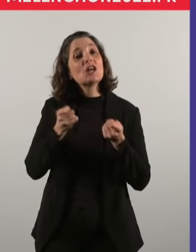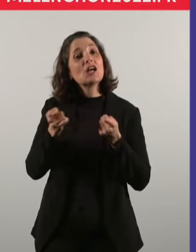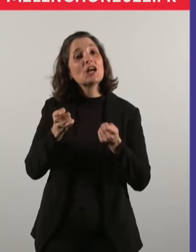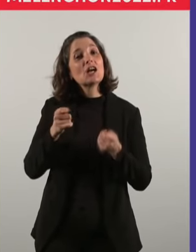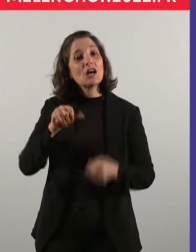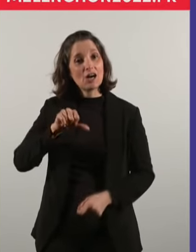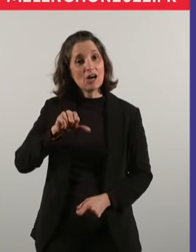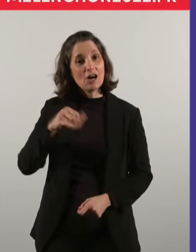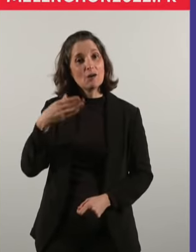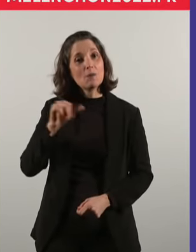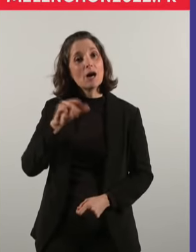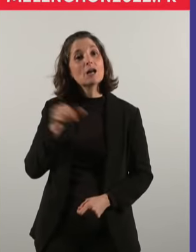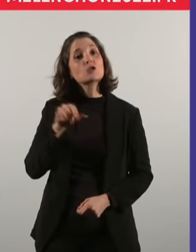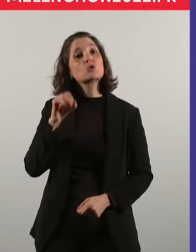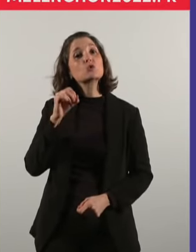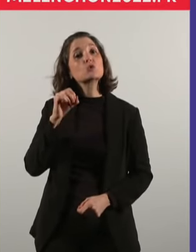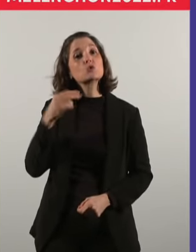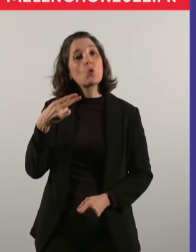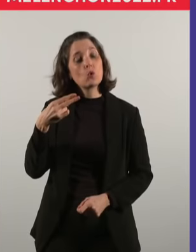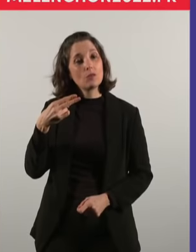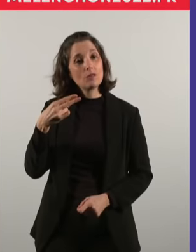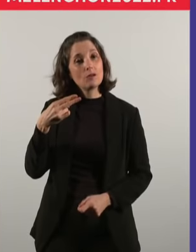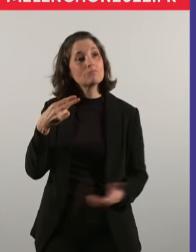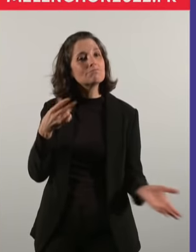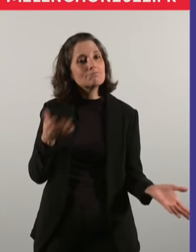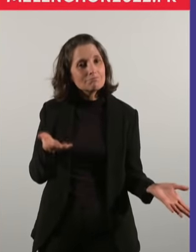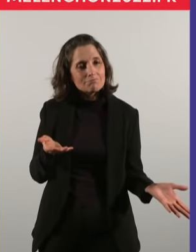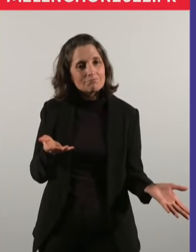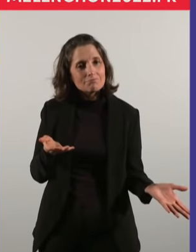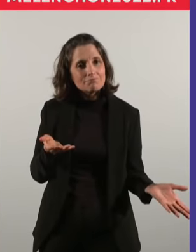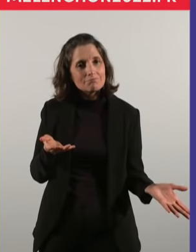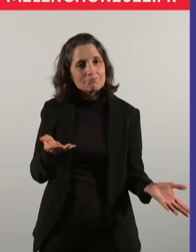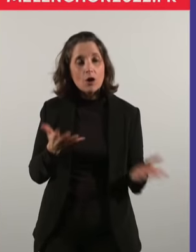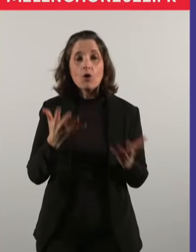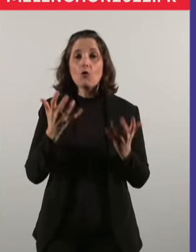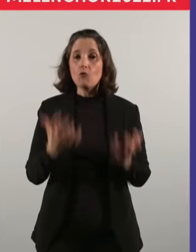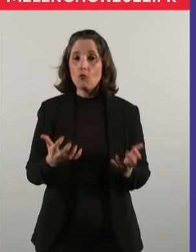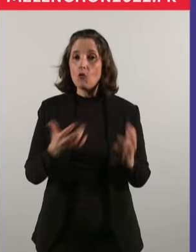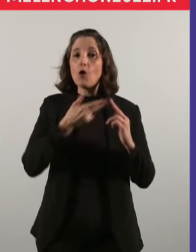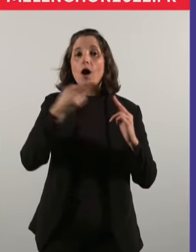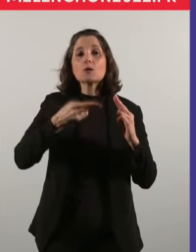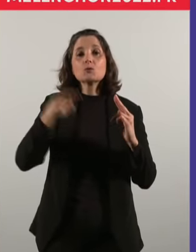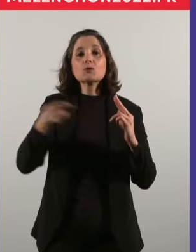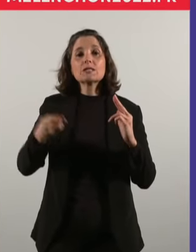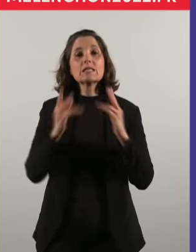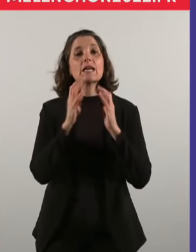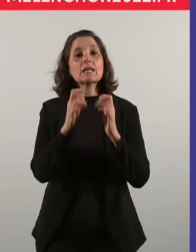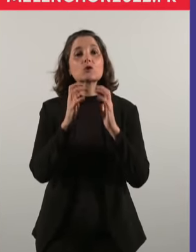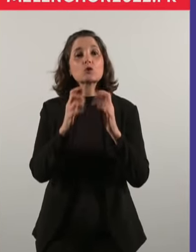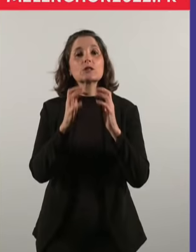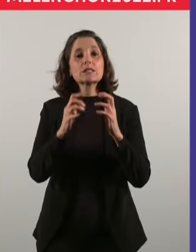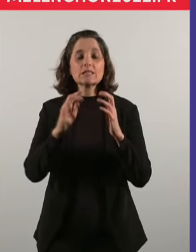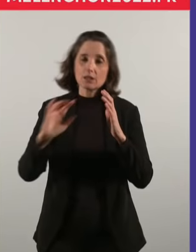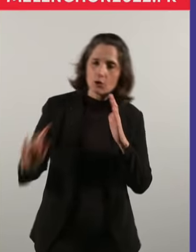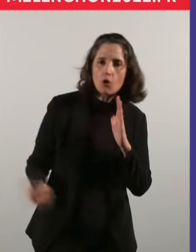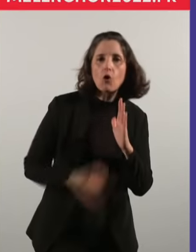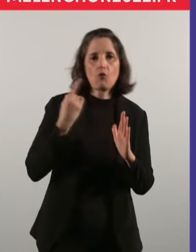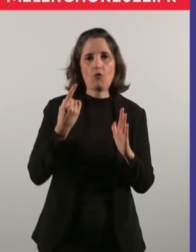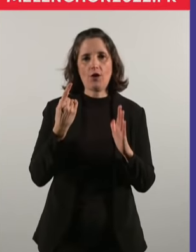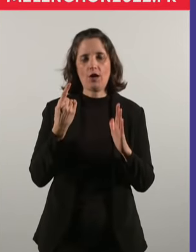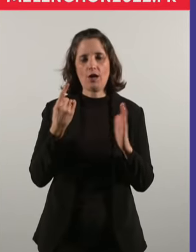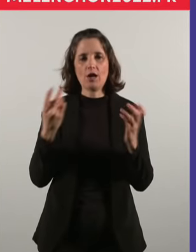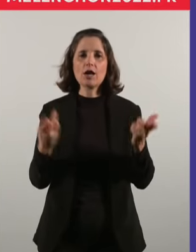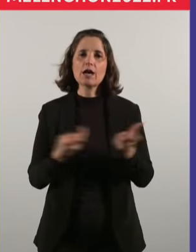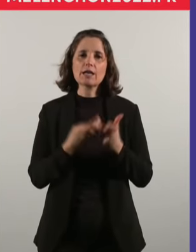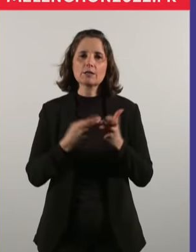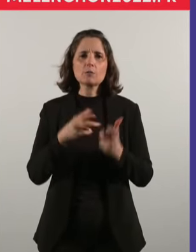Nous voulons relocaliser l'industrie électronique, à commencer par les supports en silicium de l'usine